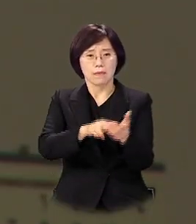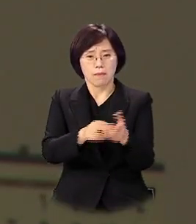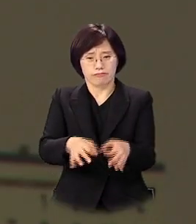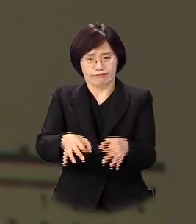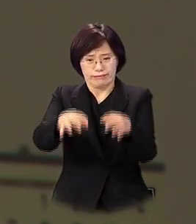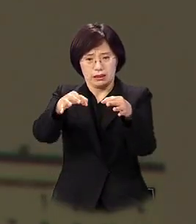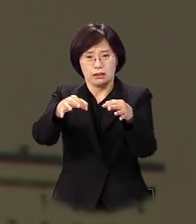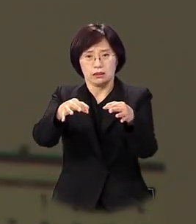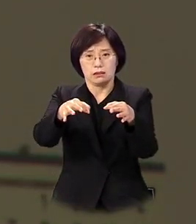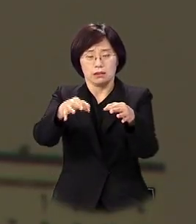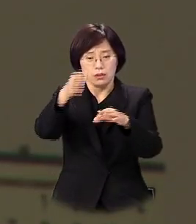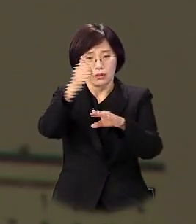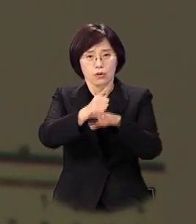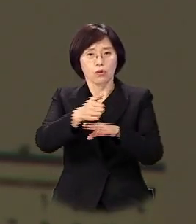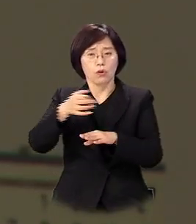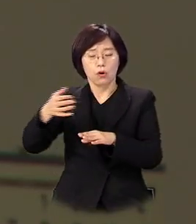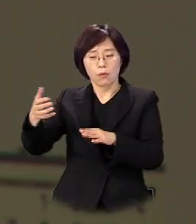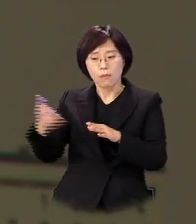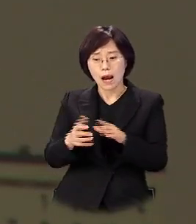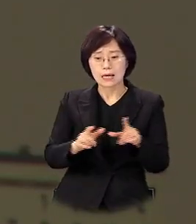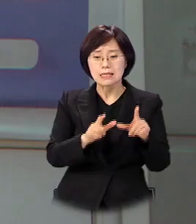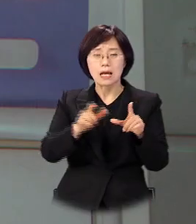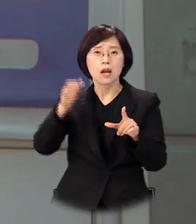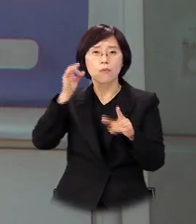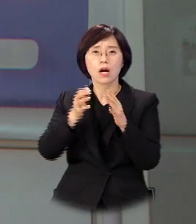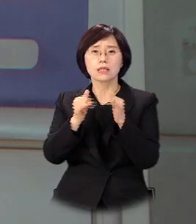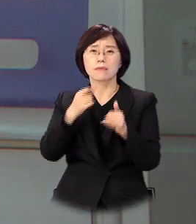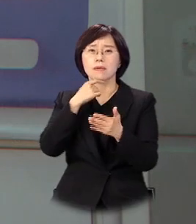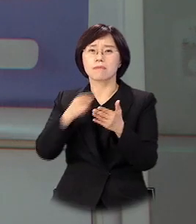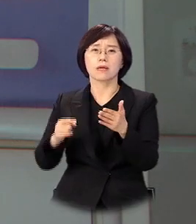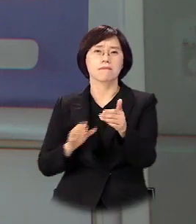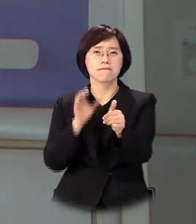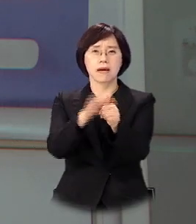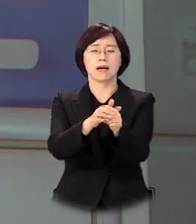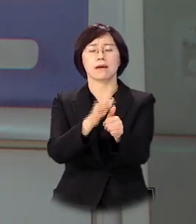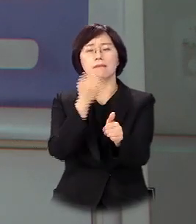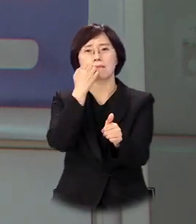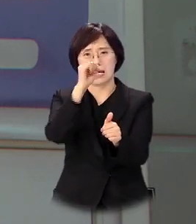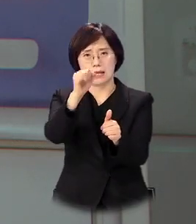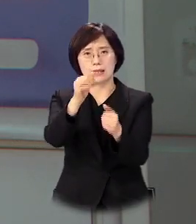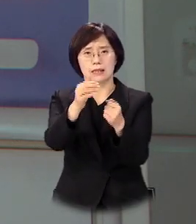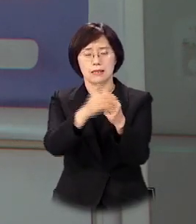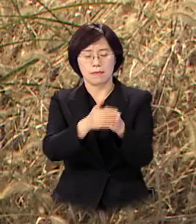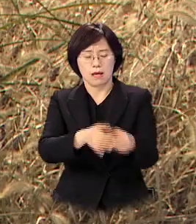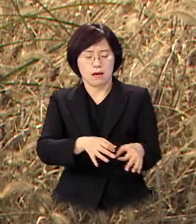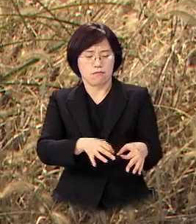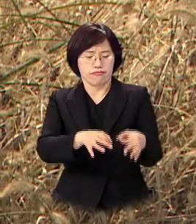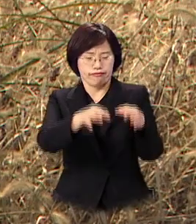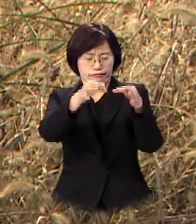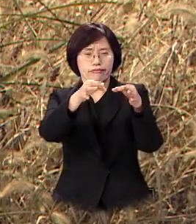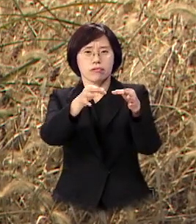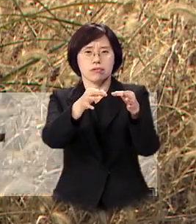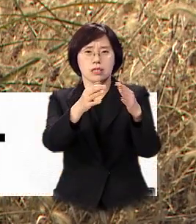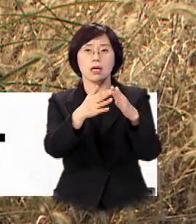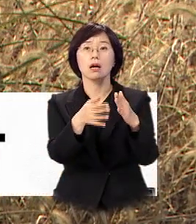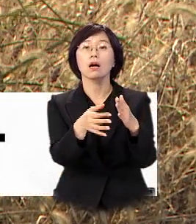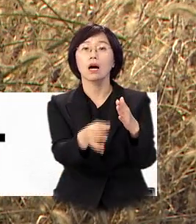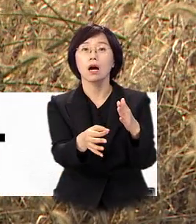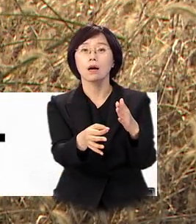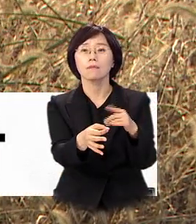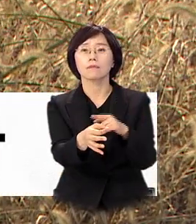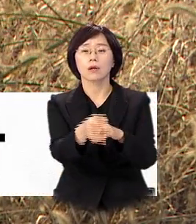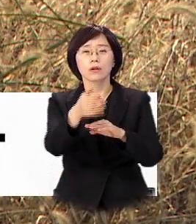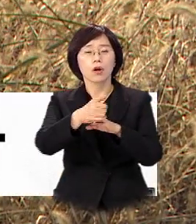아파트에 입주할 포항 시민들에게 피해가 돌아갈 수밖에 없습니다. 천정부지로 치솟은 집값은